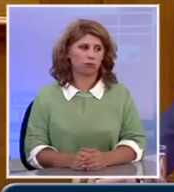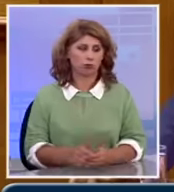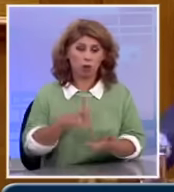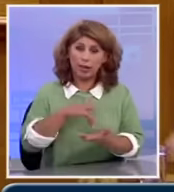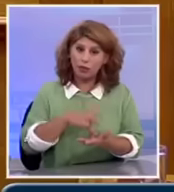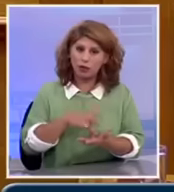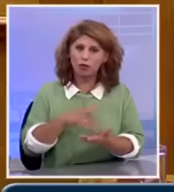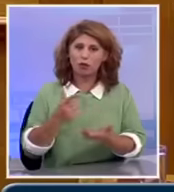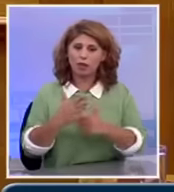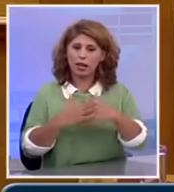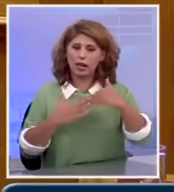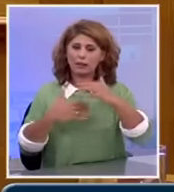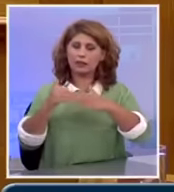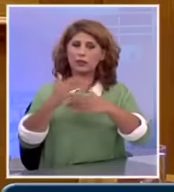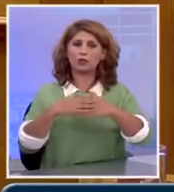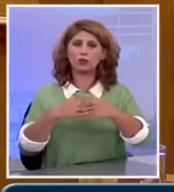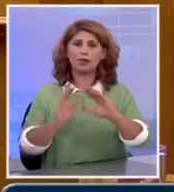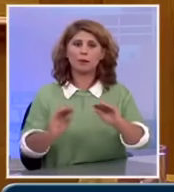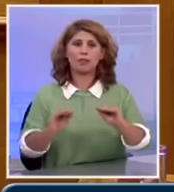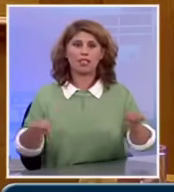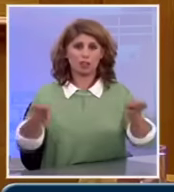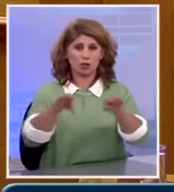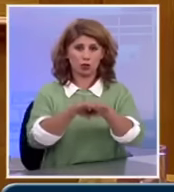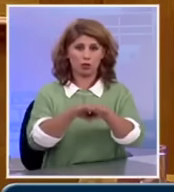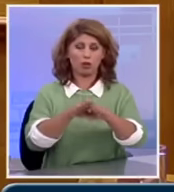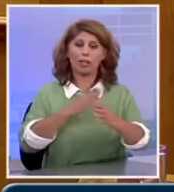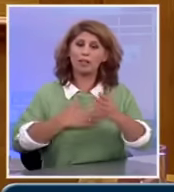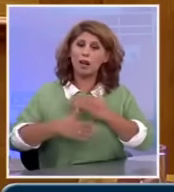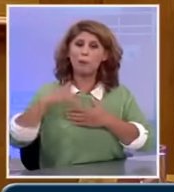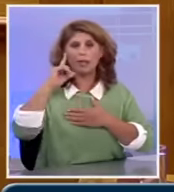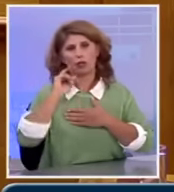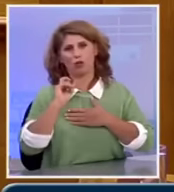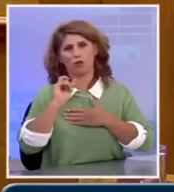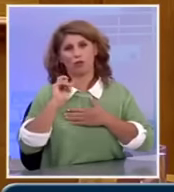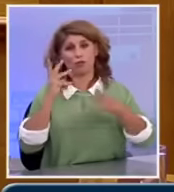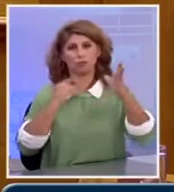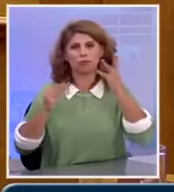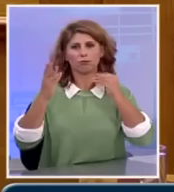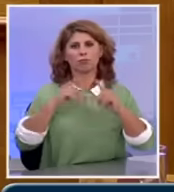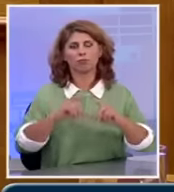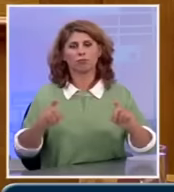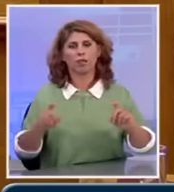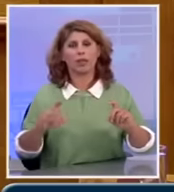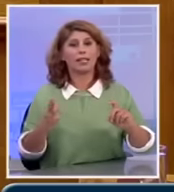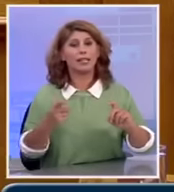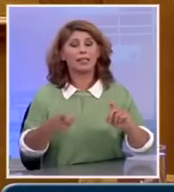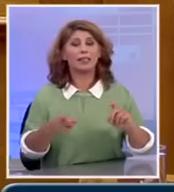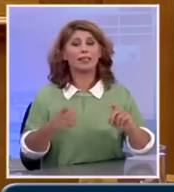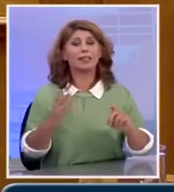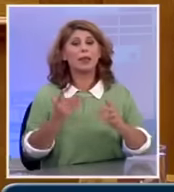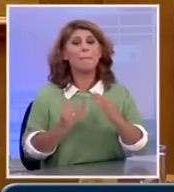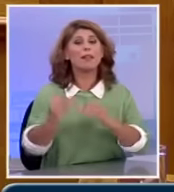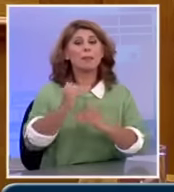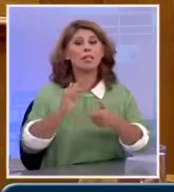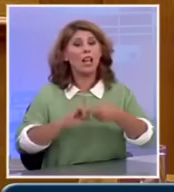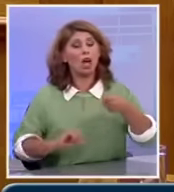οικοδομήσουμε την παιδεία της ισότητας και της αγάπης για τη γνώση γιατί το τι μεταπτυ τικά